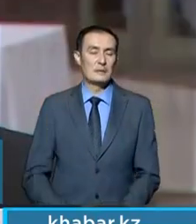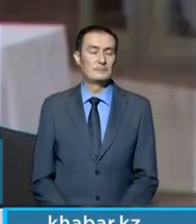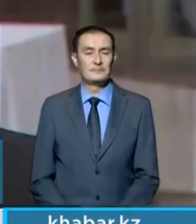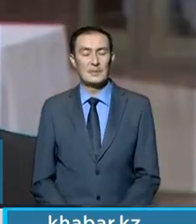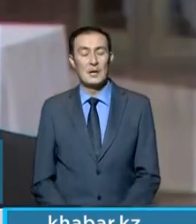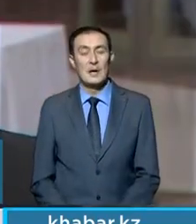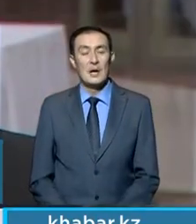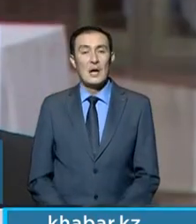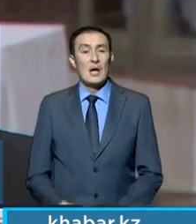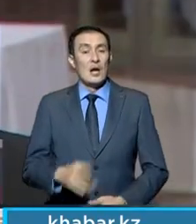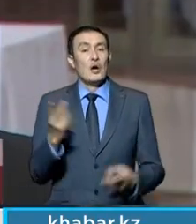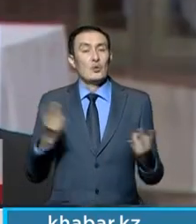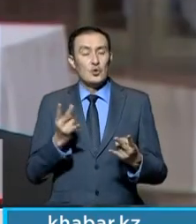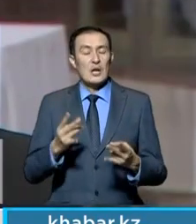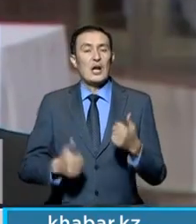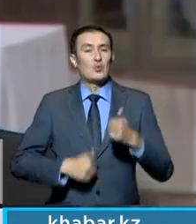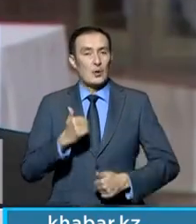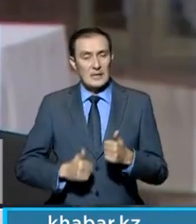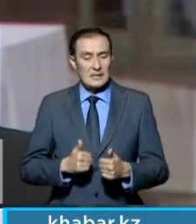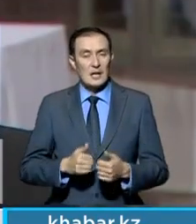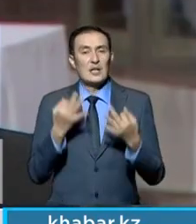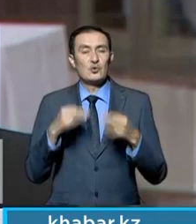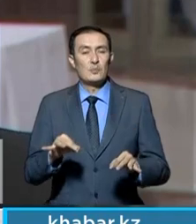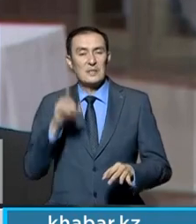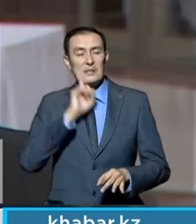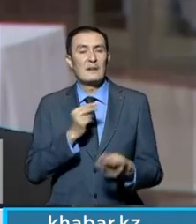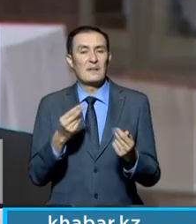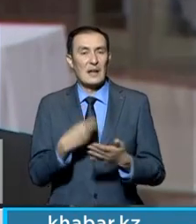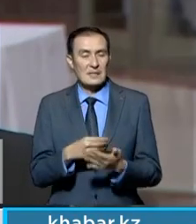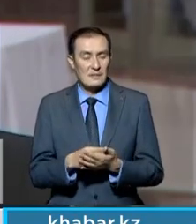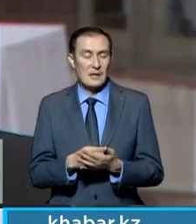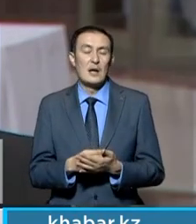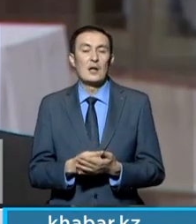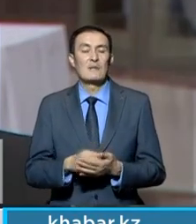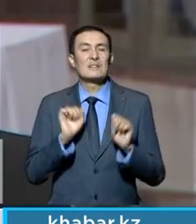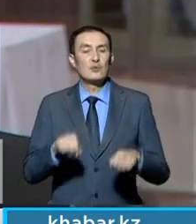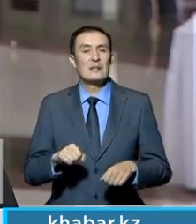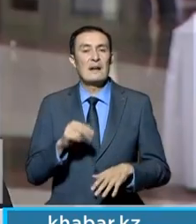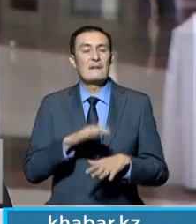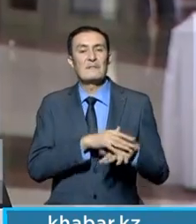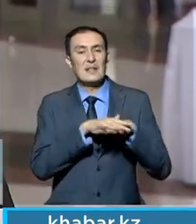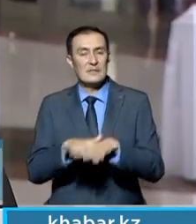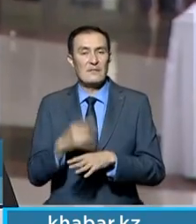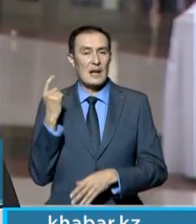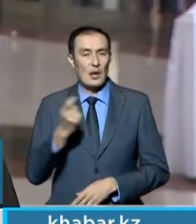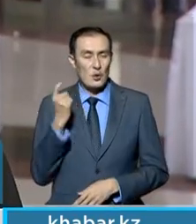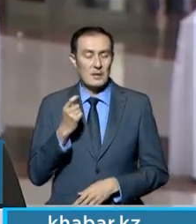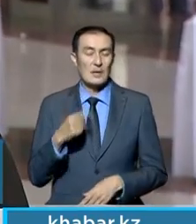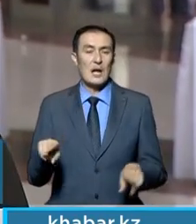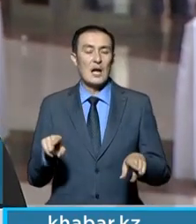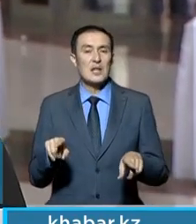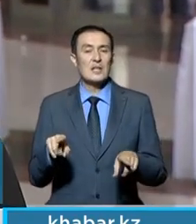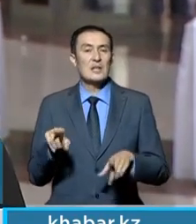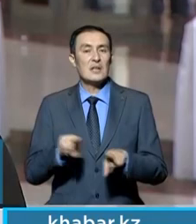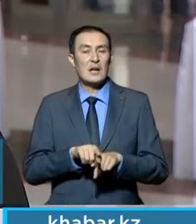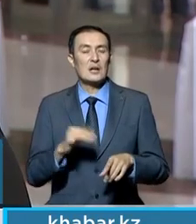Это прежде всего конкуренция, доступность финансовых ресурсов, появление новых возможностей для финансирования экономики. Они на таком же уровне, как